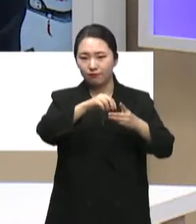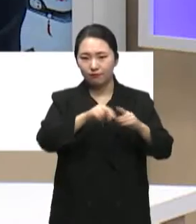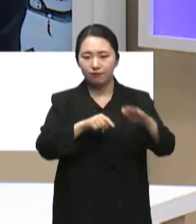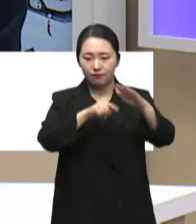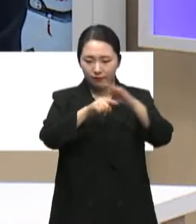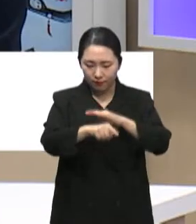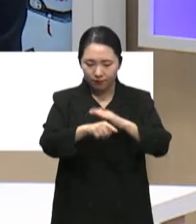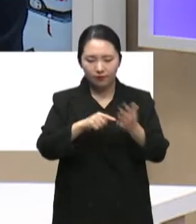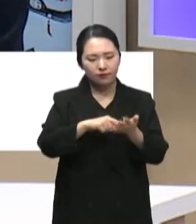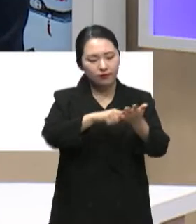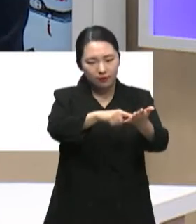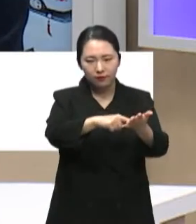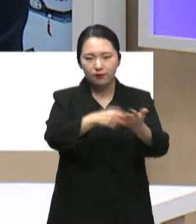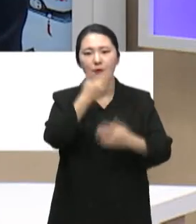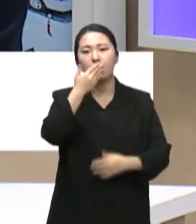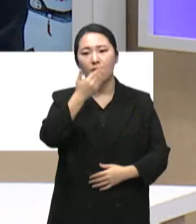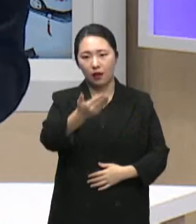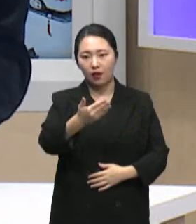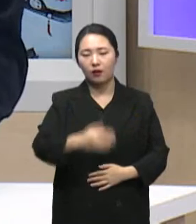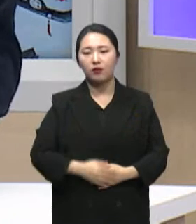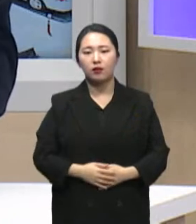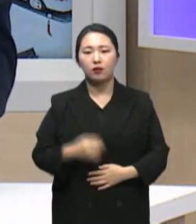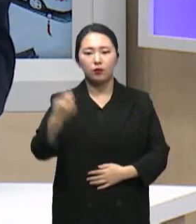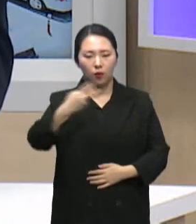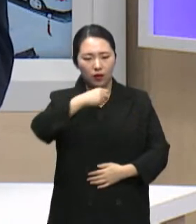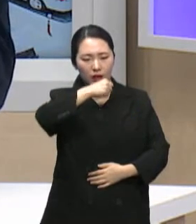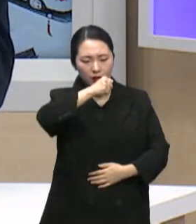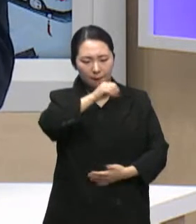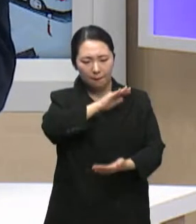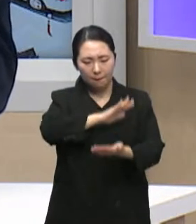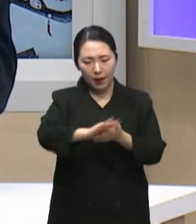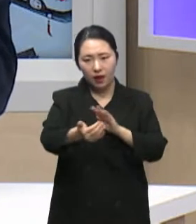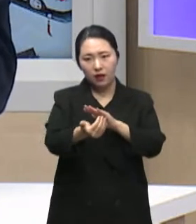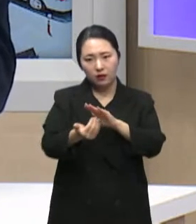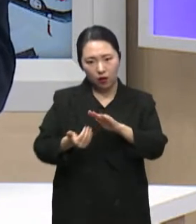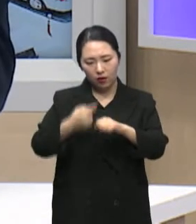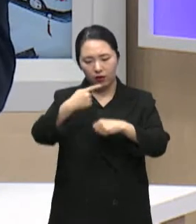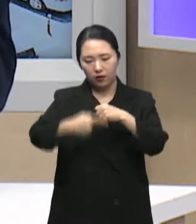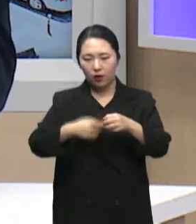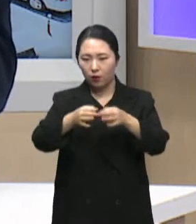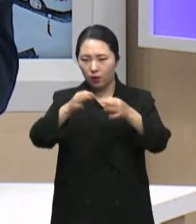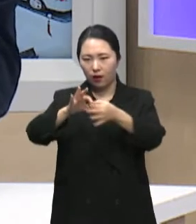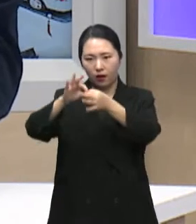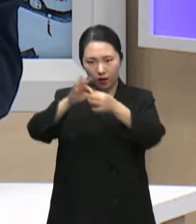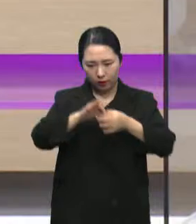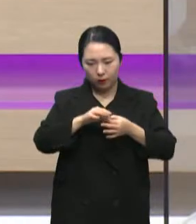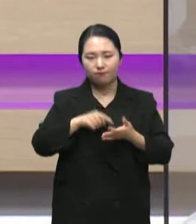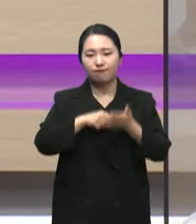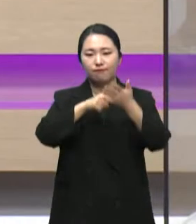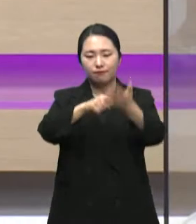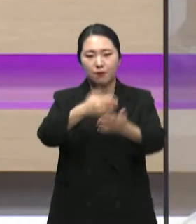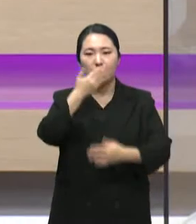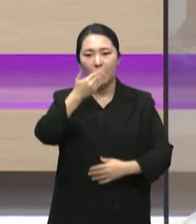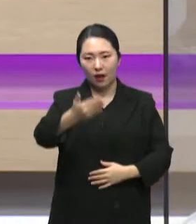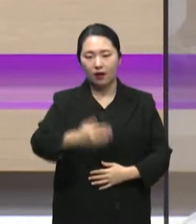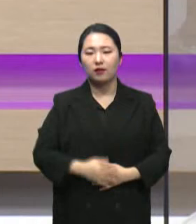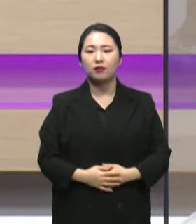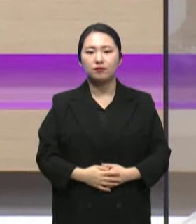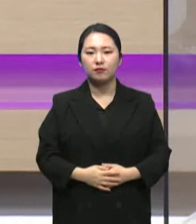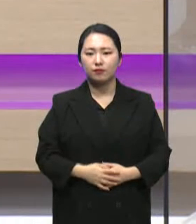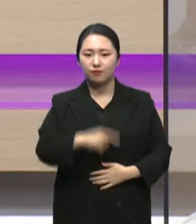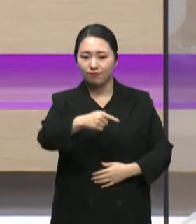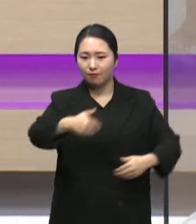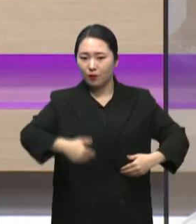센터에 방문해 신청할 수 있으며 예산 소진 직까지 연중 접수받습니다 4 성령 보행기가